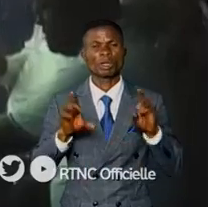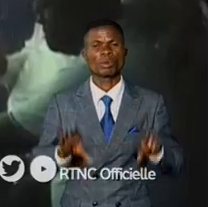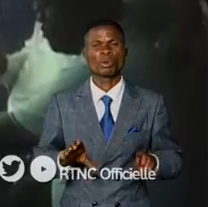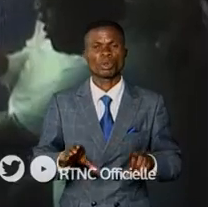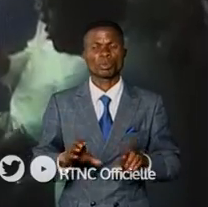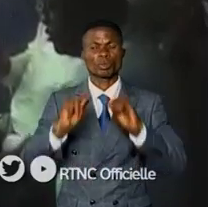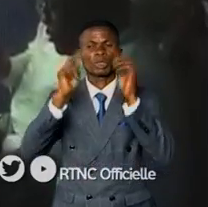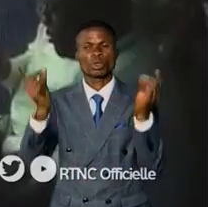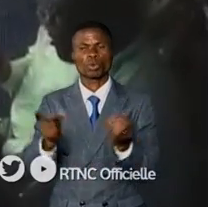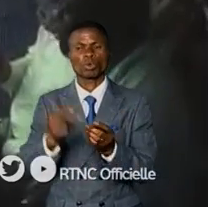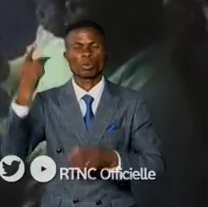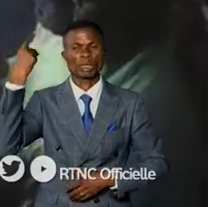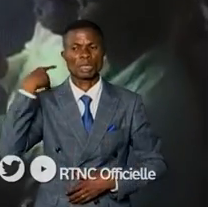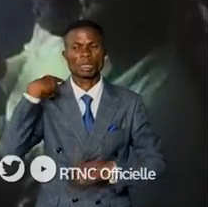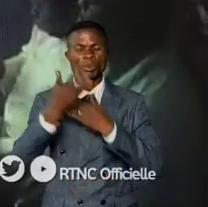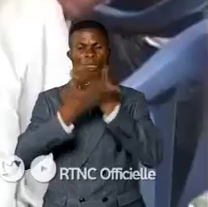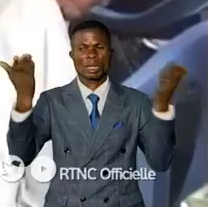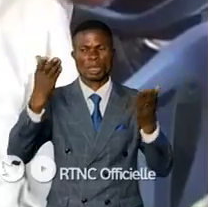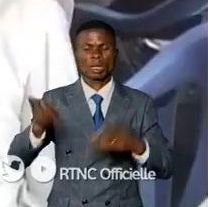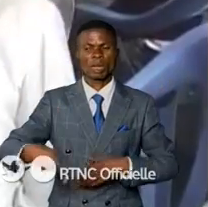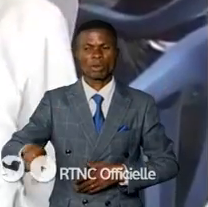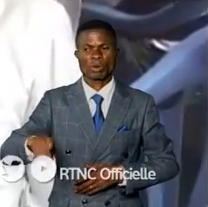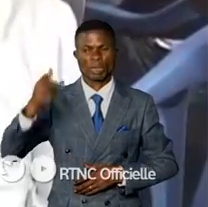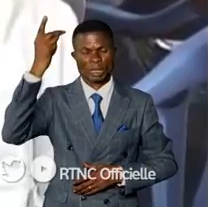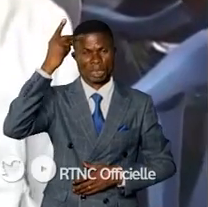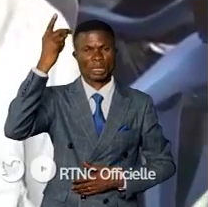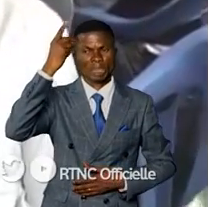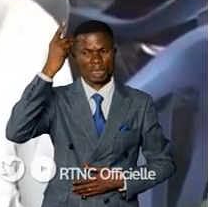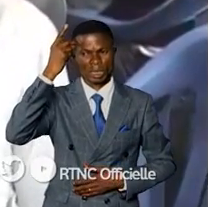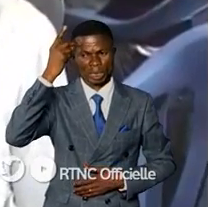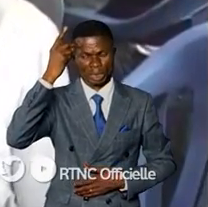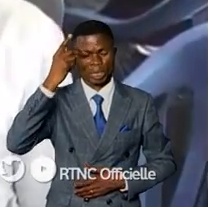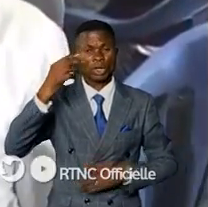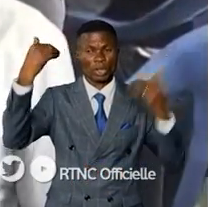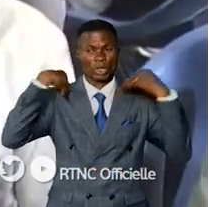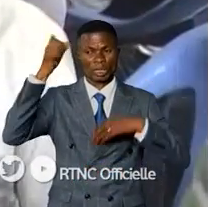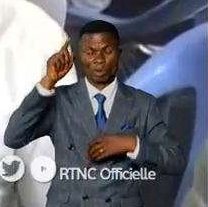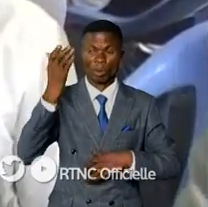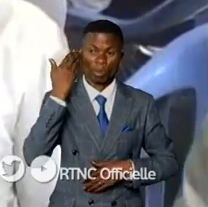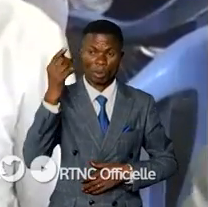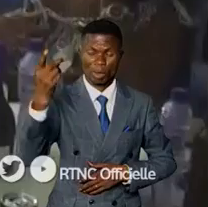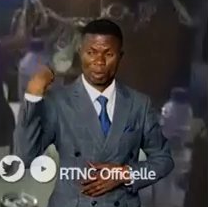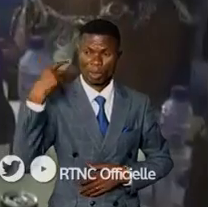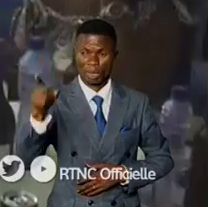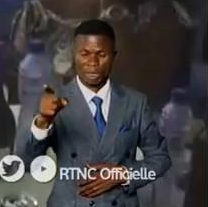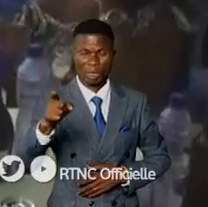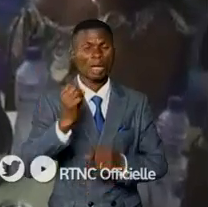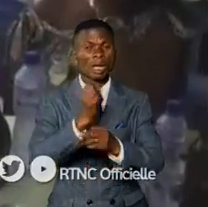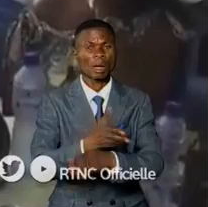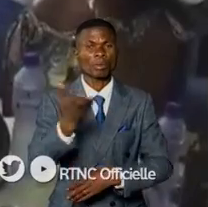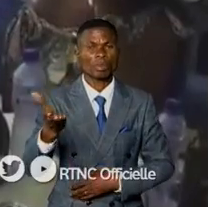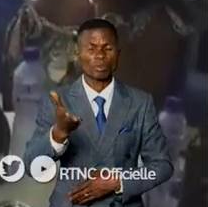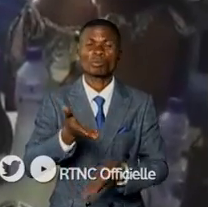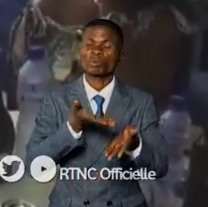Les caucus des élus de la ville-province de Kinshasa, avec à sa tête Godard Montemona, s'est dit disponible